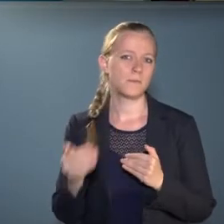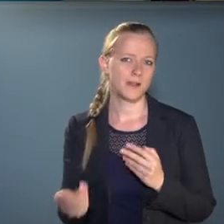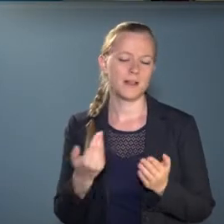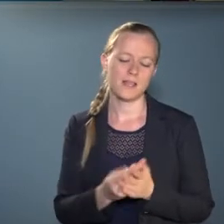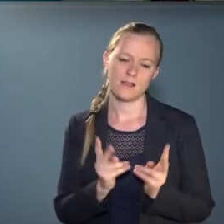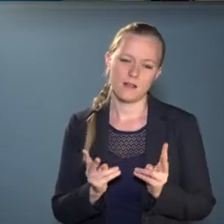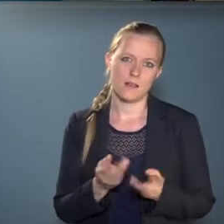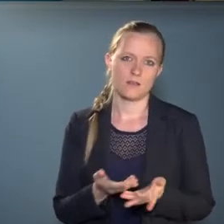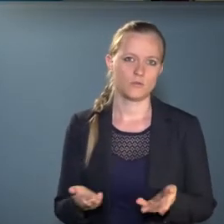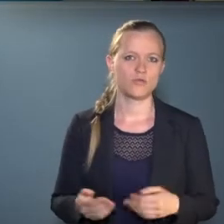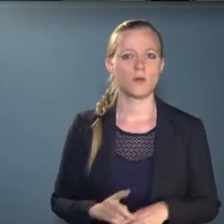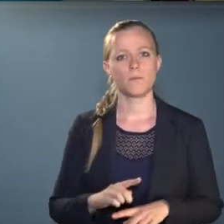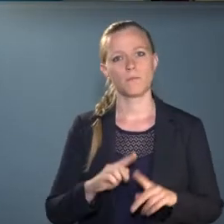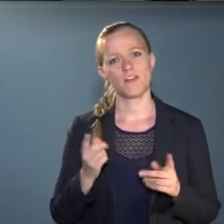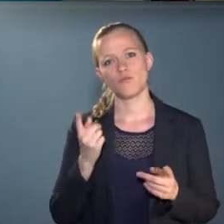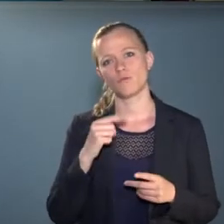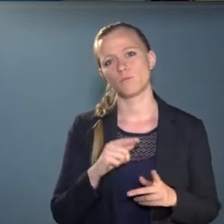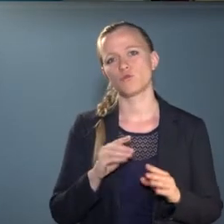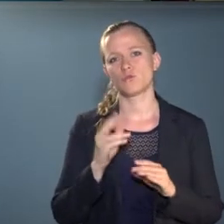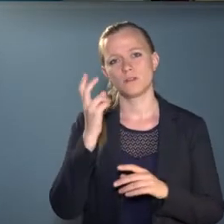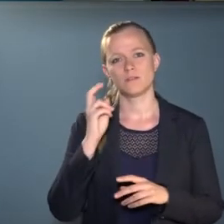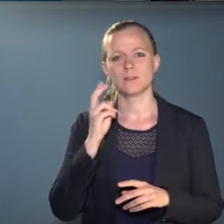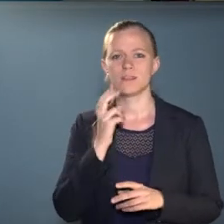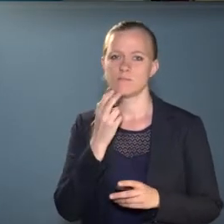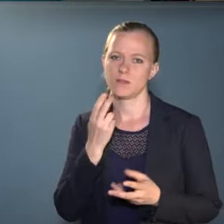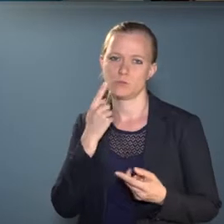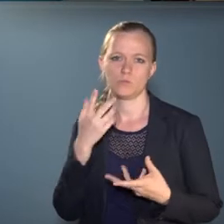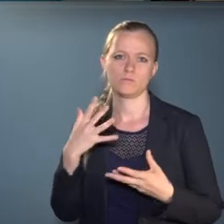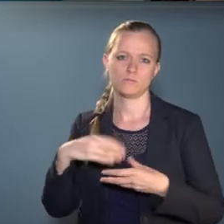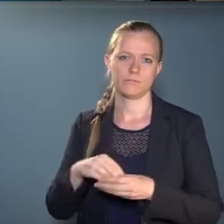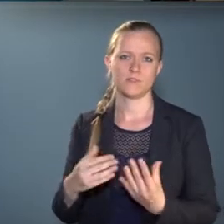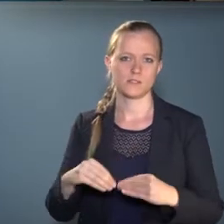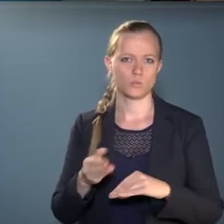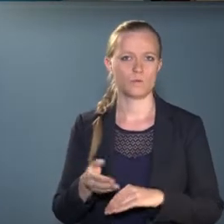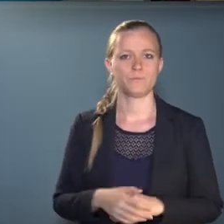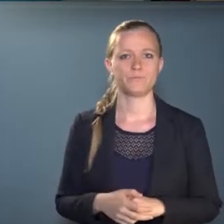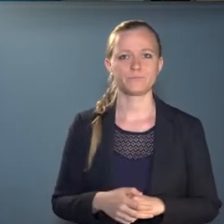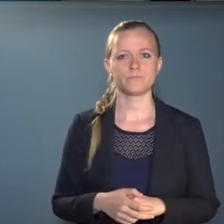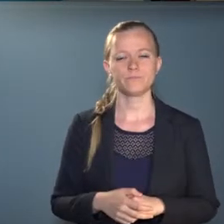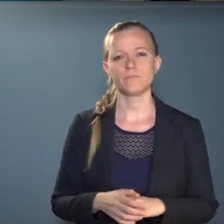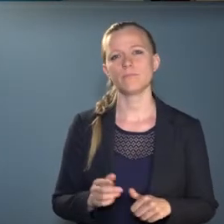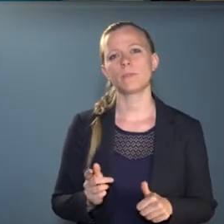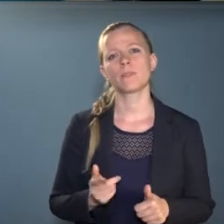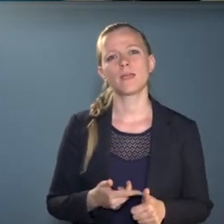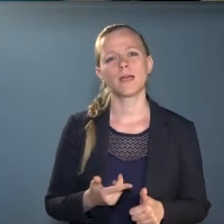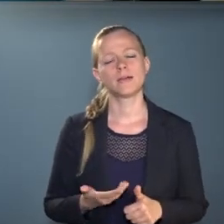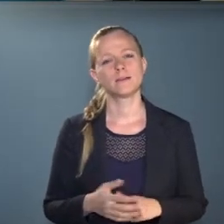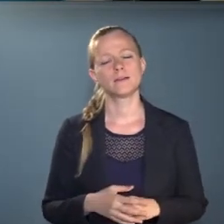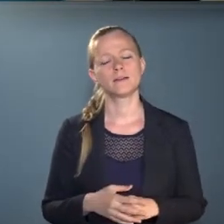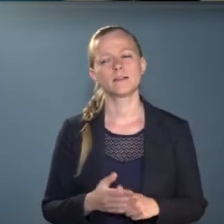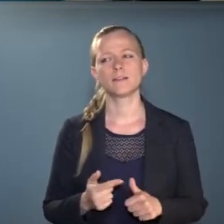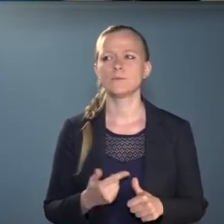legyen lehetőség más típusú intézmények igénybevételére is a szülőknek. Egy